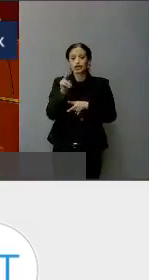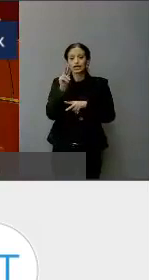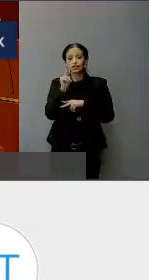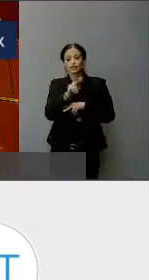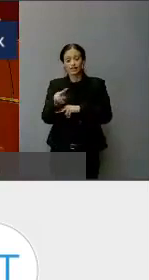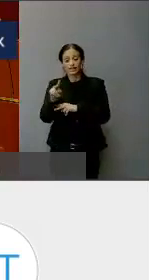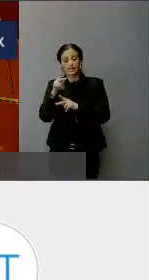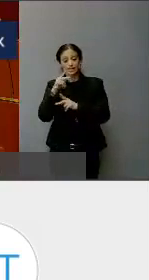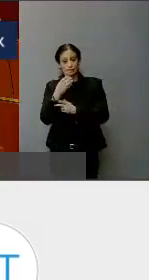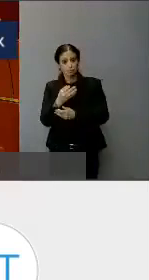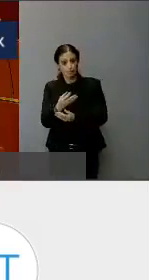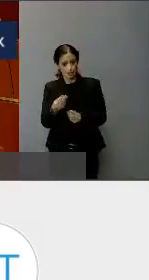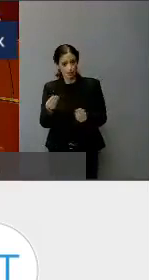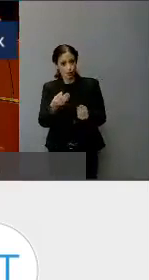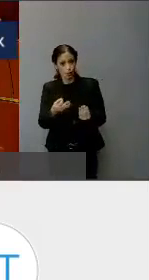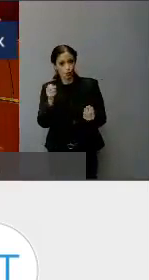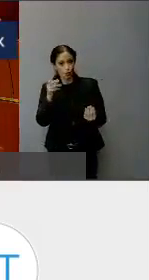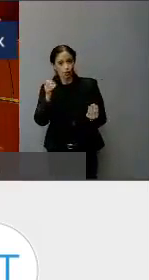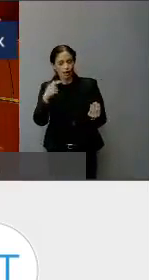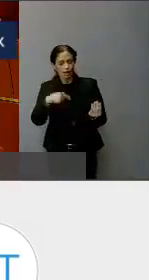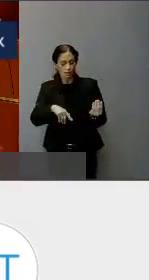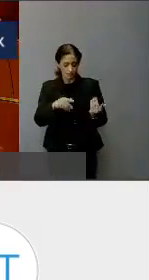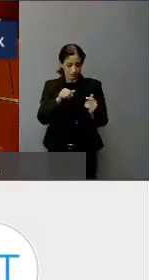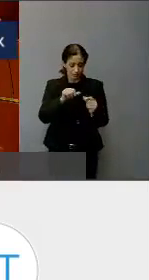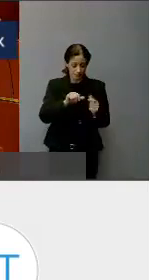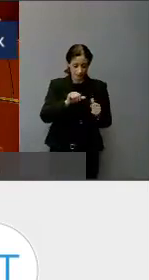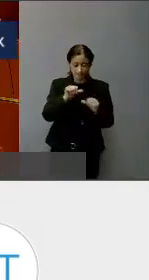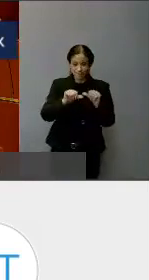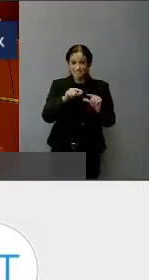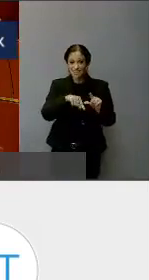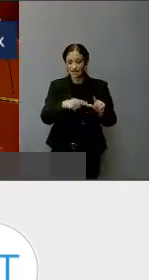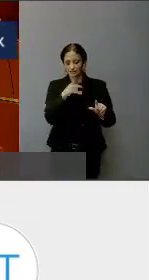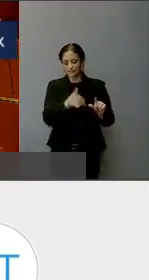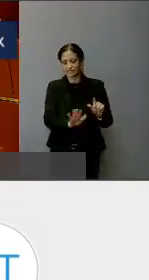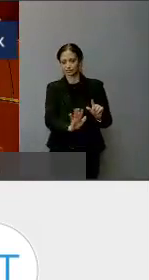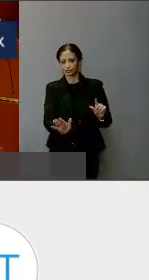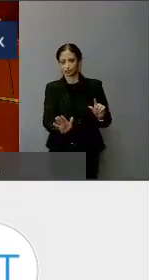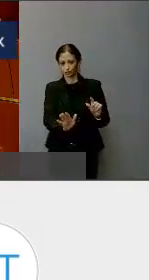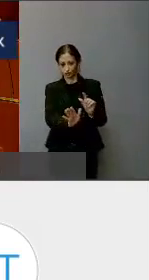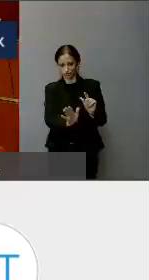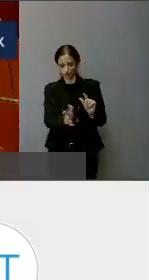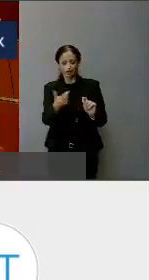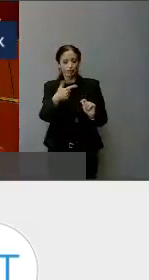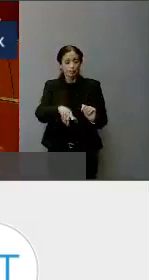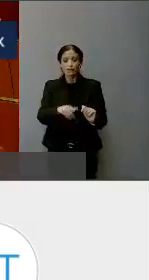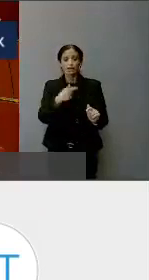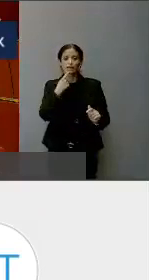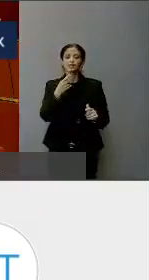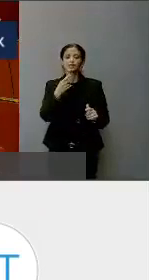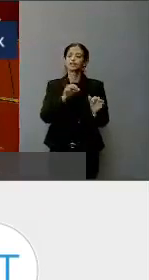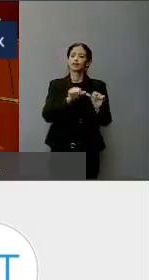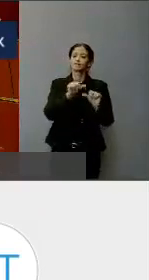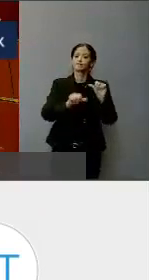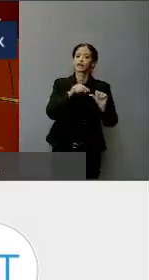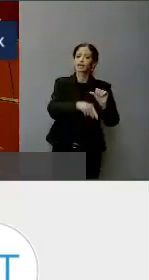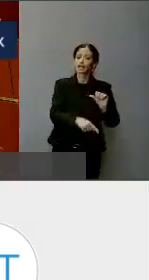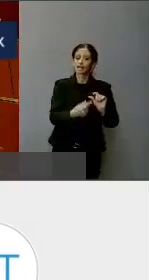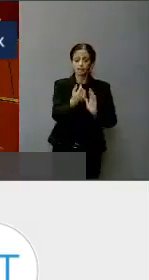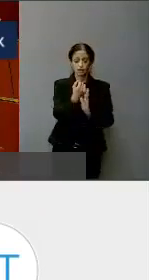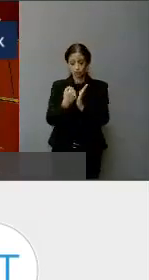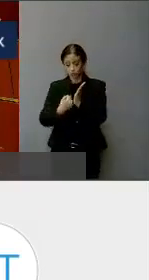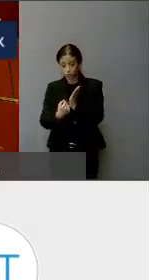dicono che questa variante fa schifo praticamente non lo dicono fa schifo ma dicono che questa variante non corrisponde agli obiettivi della